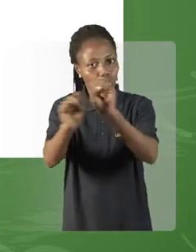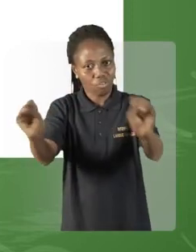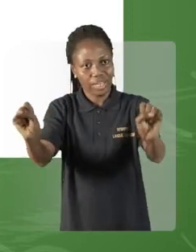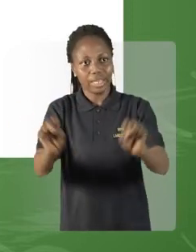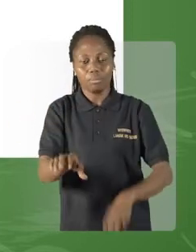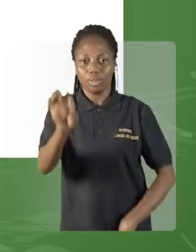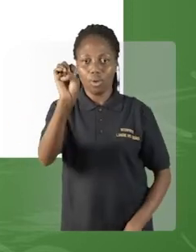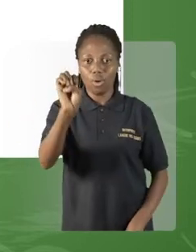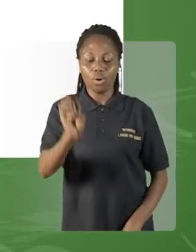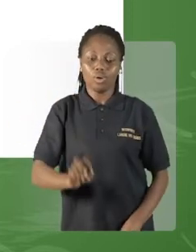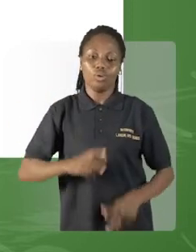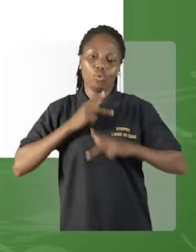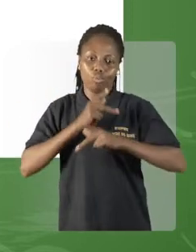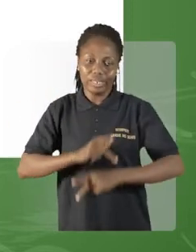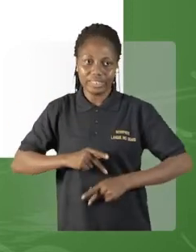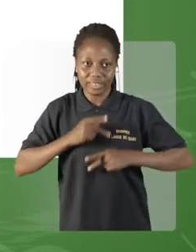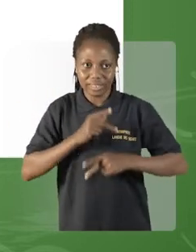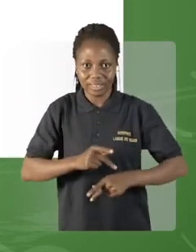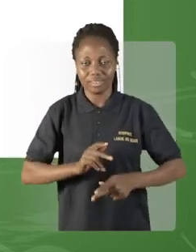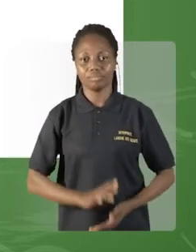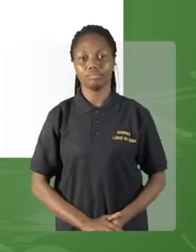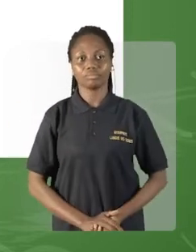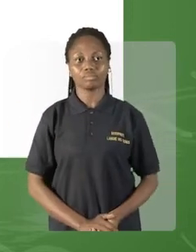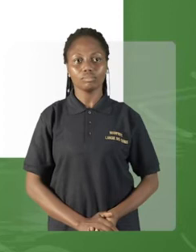Et petit E, l'agrément.